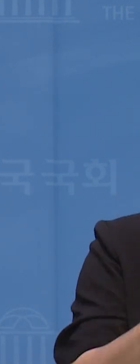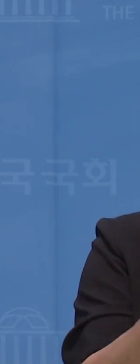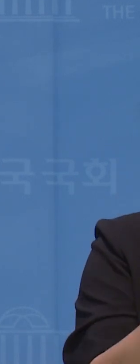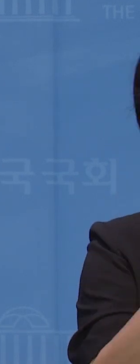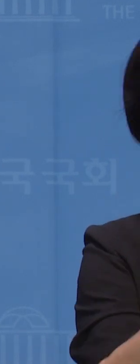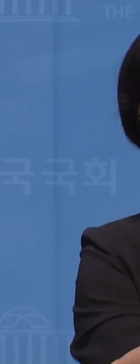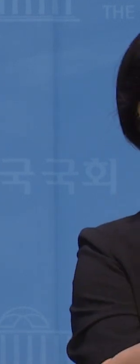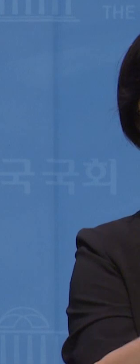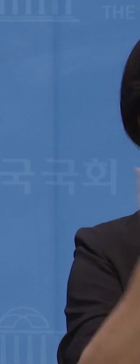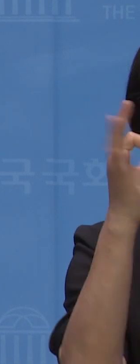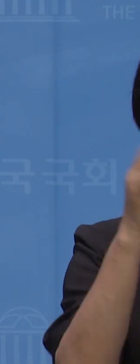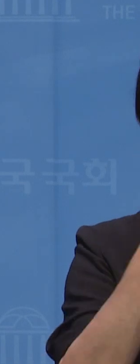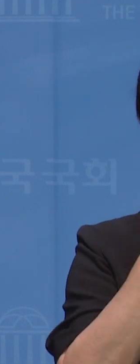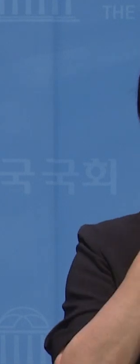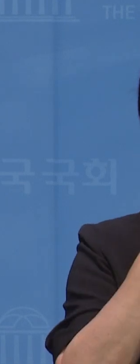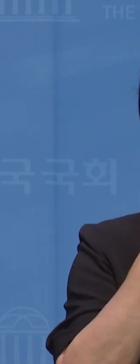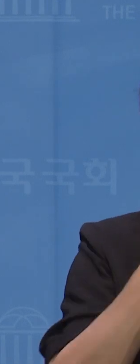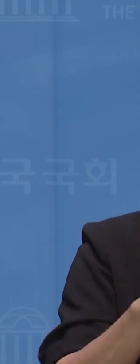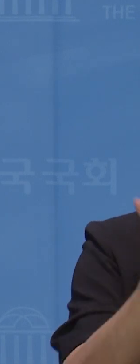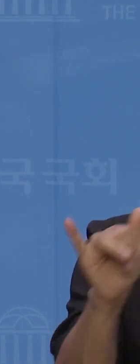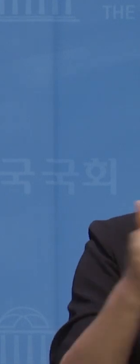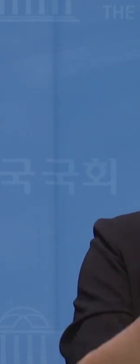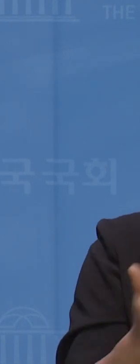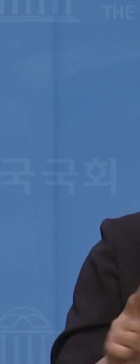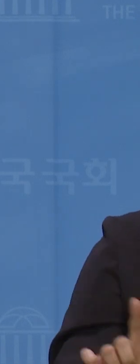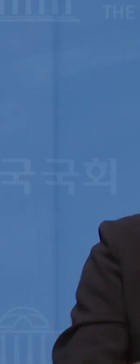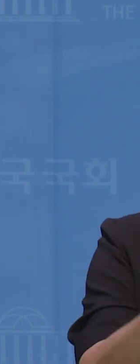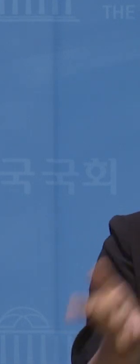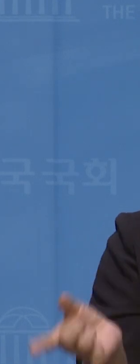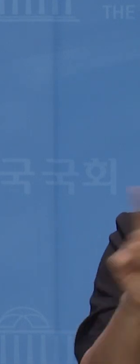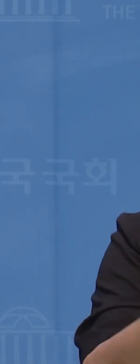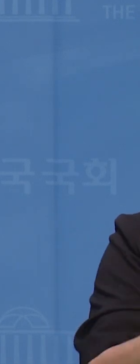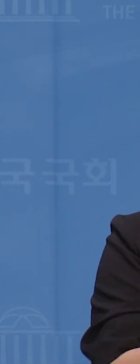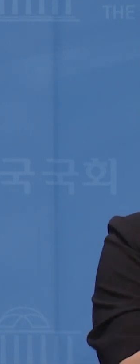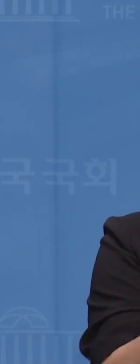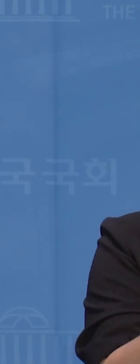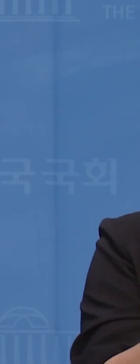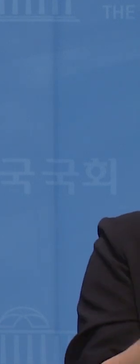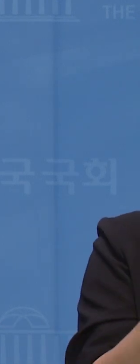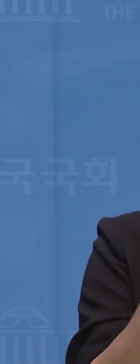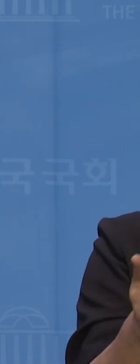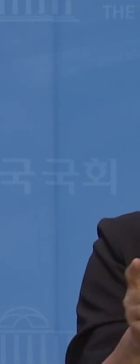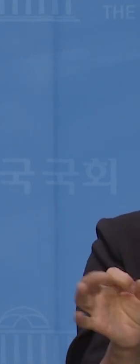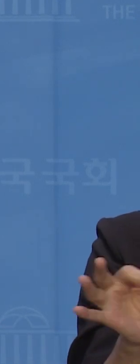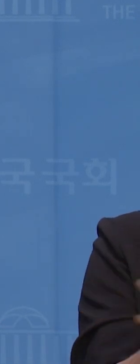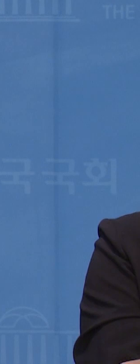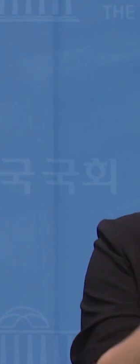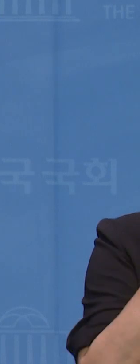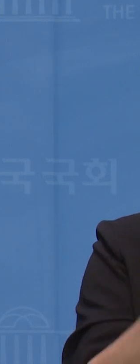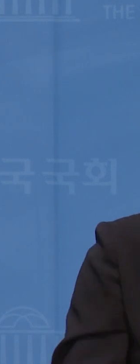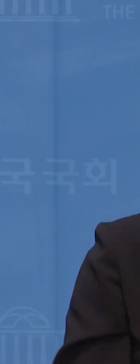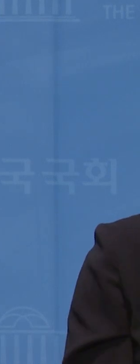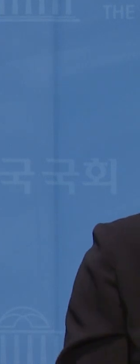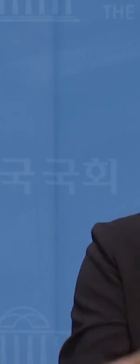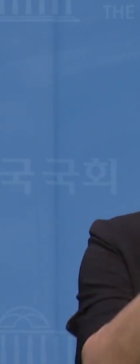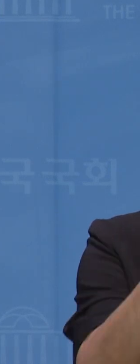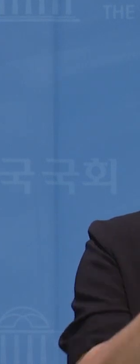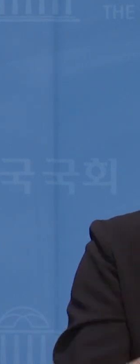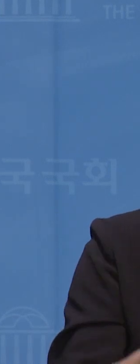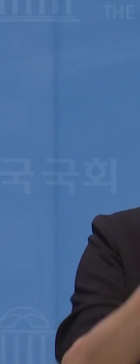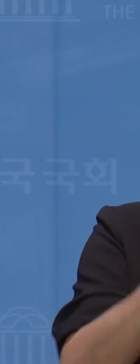야당 대표를 부정하며 민생회복을 위한 협치의 기회를 날렸어야 되겠습니까